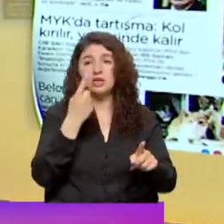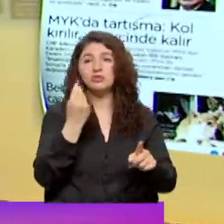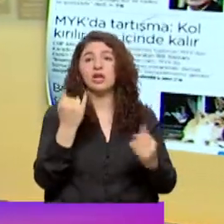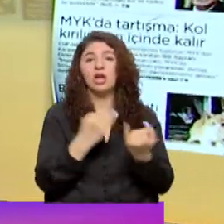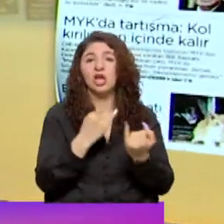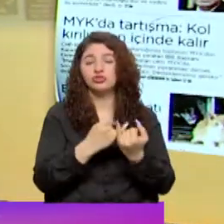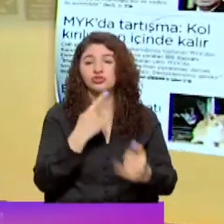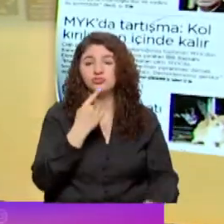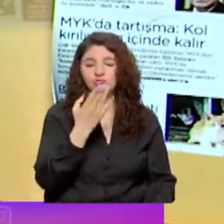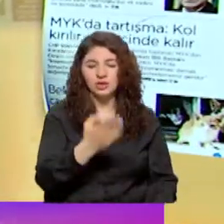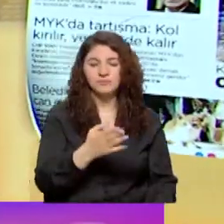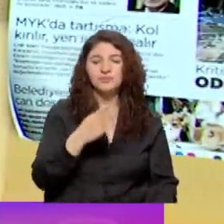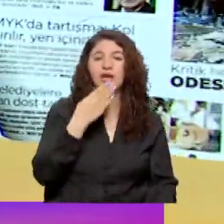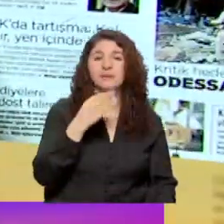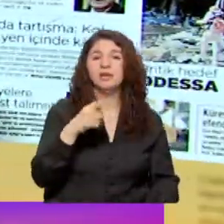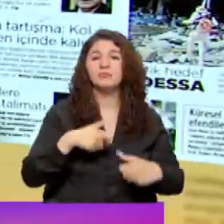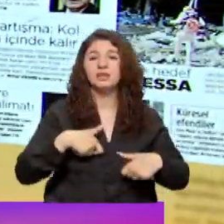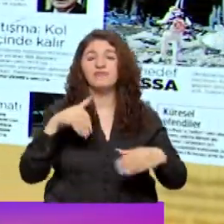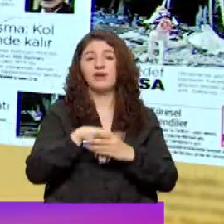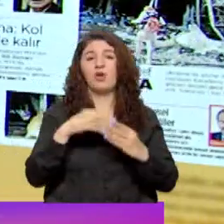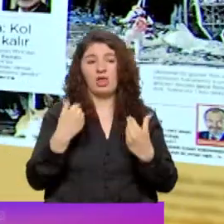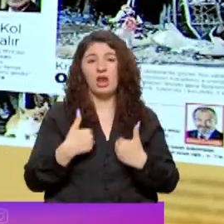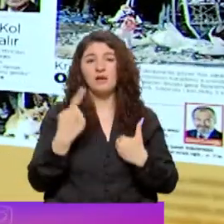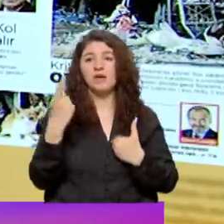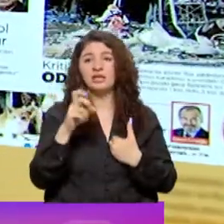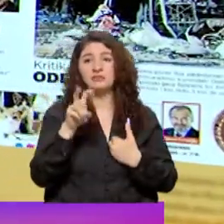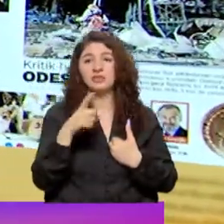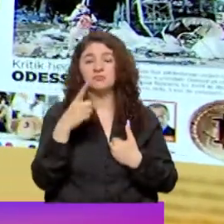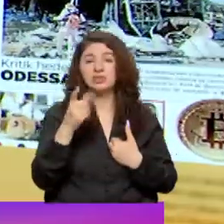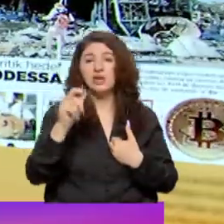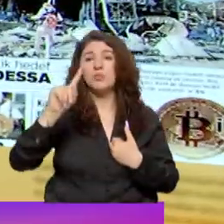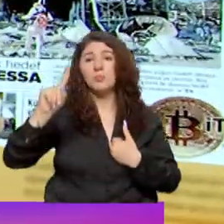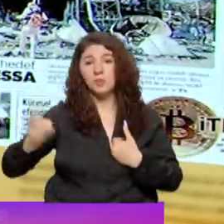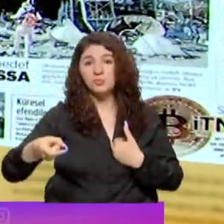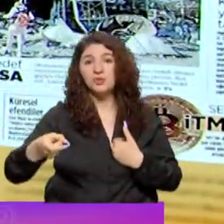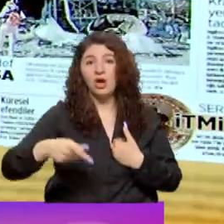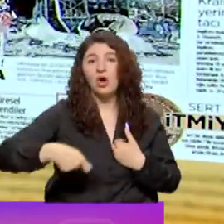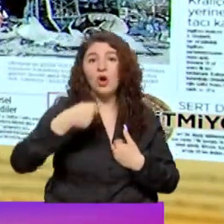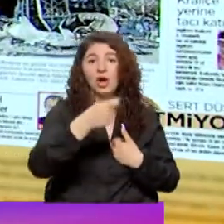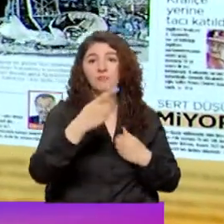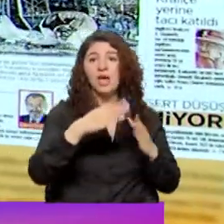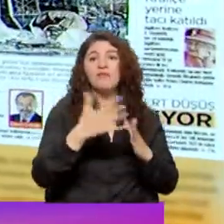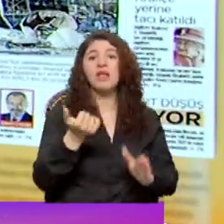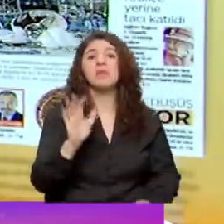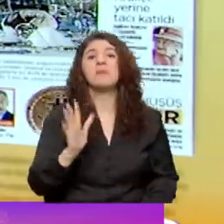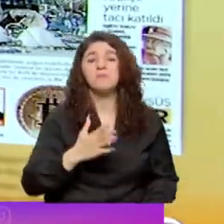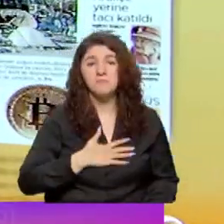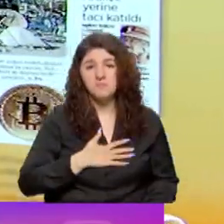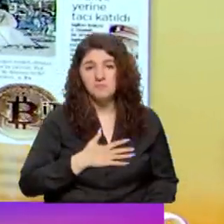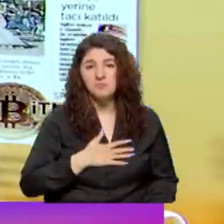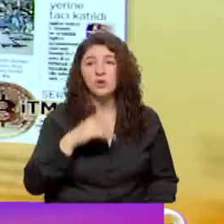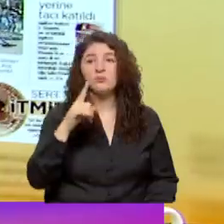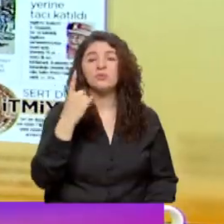güzel kardeşim diyor bu emekli Milletvekili olarak ayda 28 bin lira bulup da ödeyip de bir daire alamam